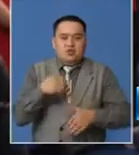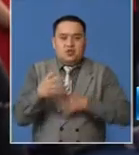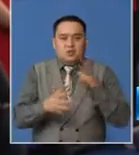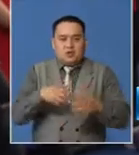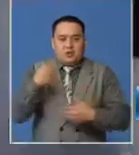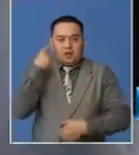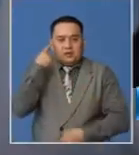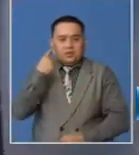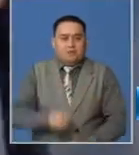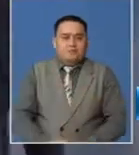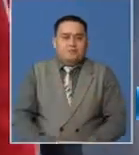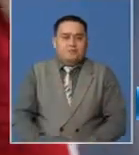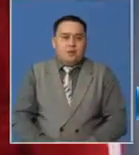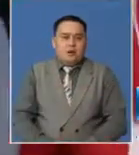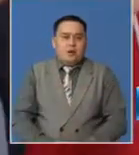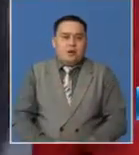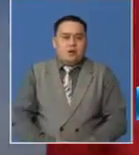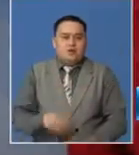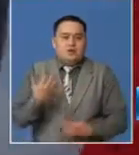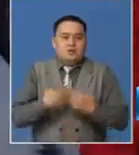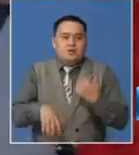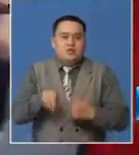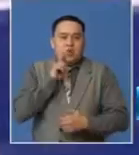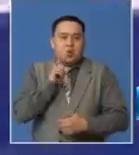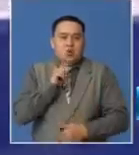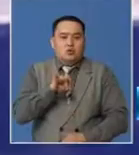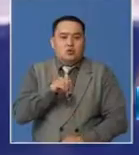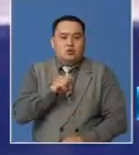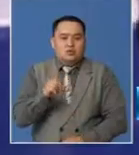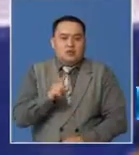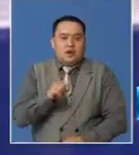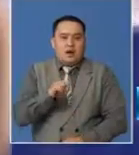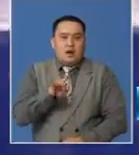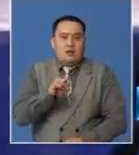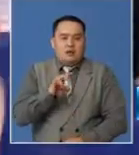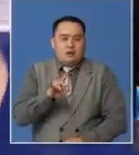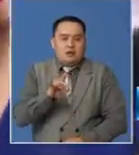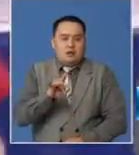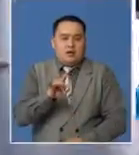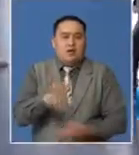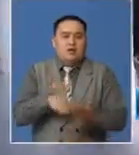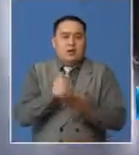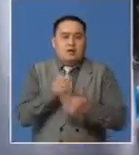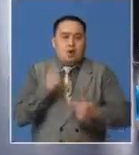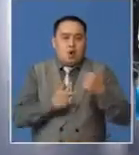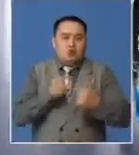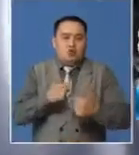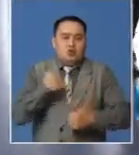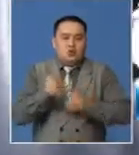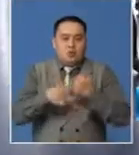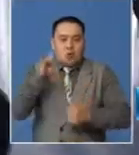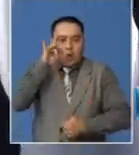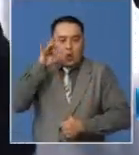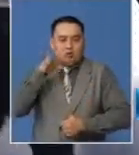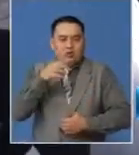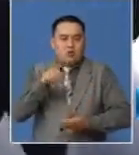чемпионате Азии. Среди юниорок блестящие результаты показали Жулдыз Ахметова и Анар Турсынбек. Основную конкуренцию в борьбе за чемпионство им